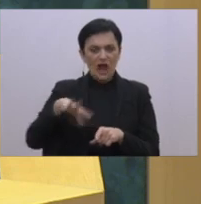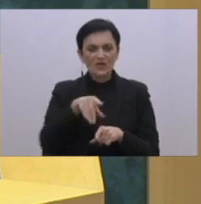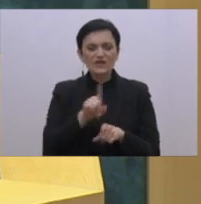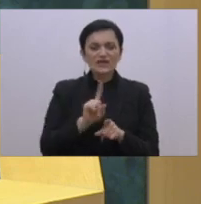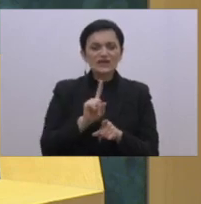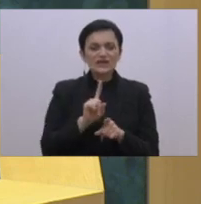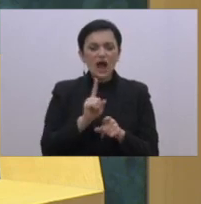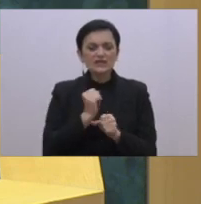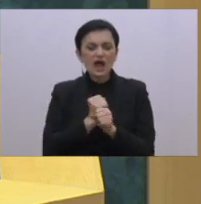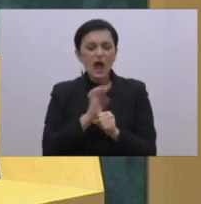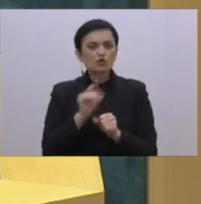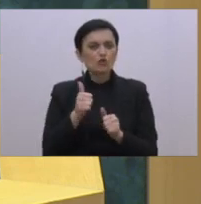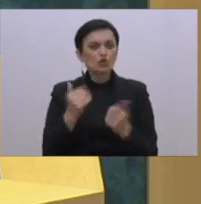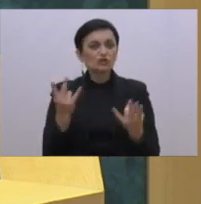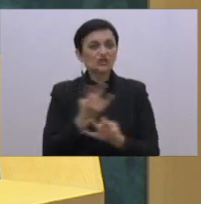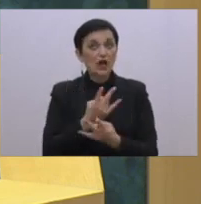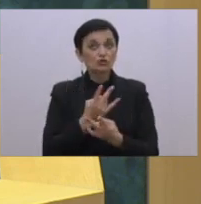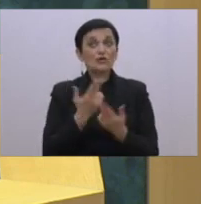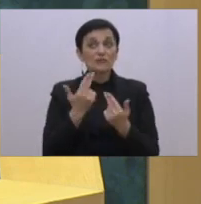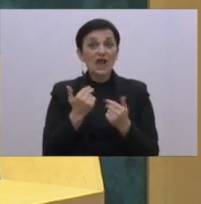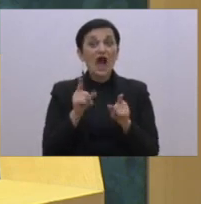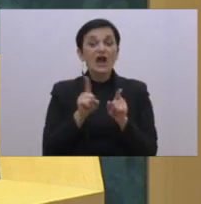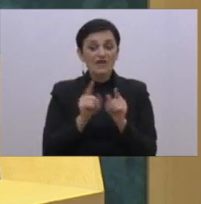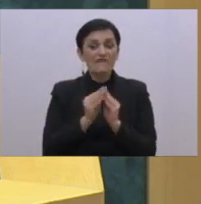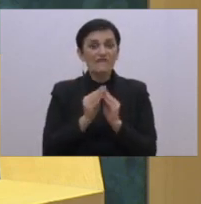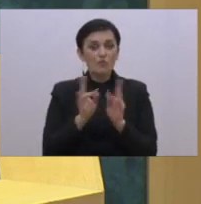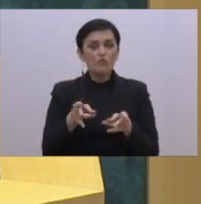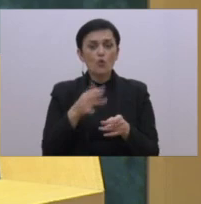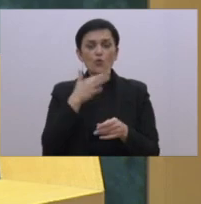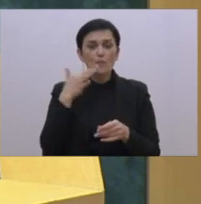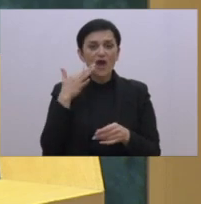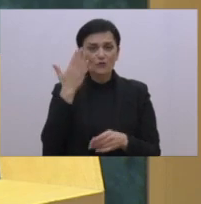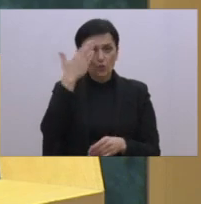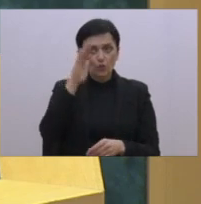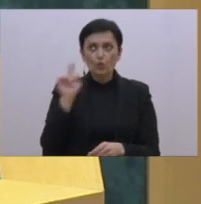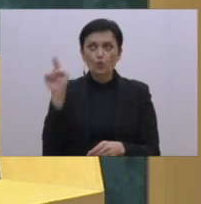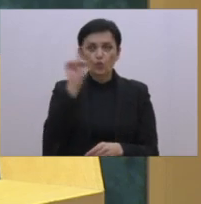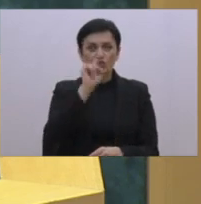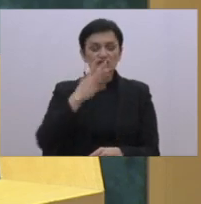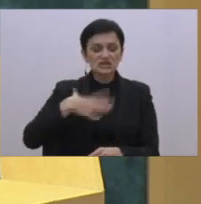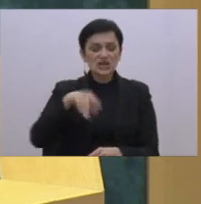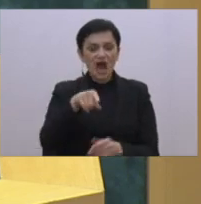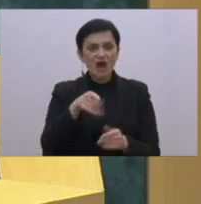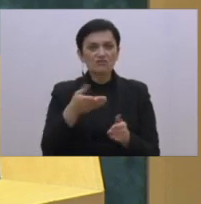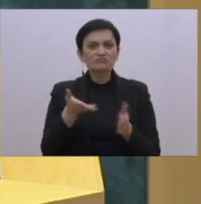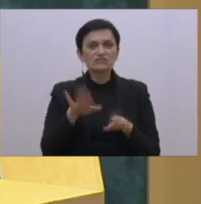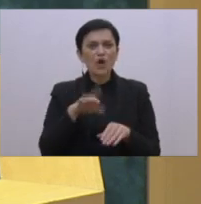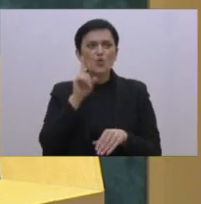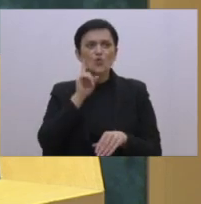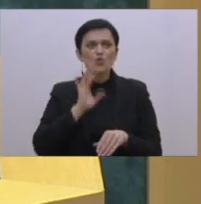ისე არაკეთებს, როგორც საჭიროა. და მოხდა ისე ვიგივე, ბევრს უცხოეთში და საქართველოში დარჩა უსიამო